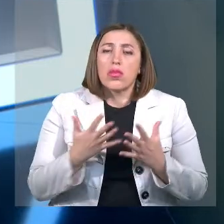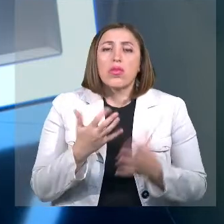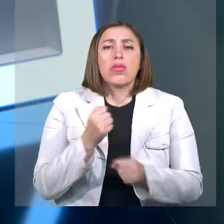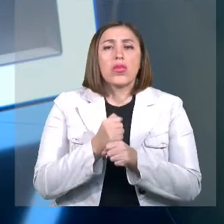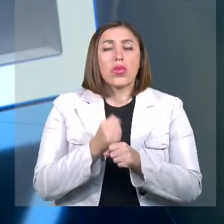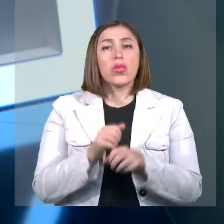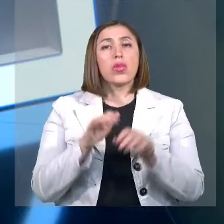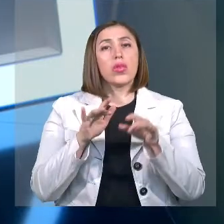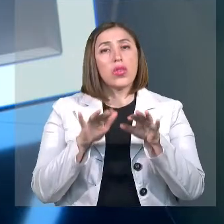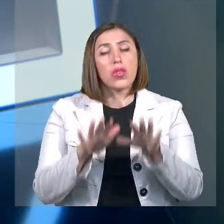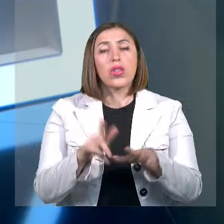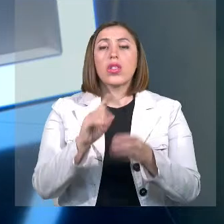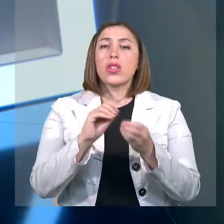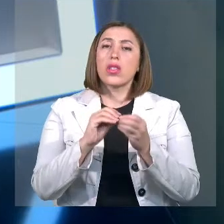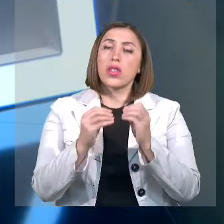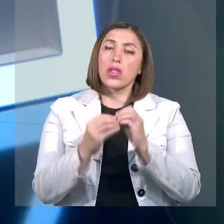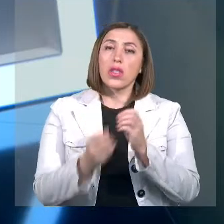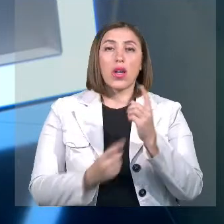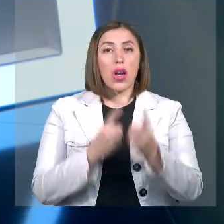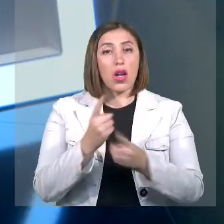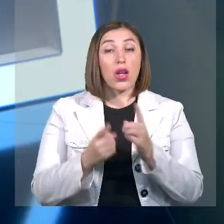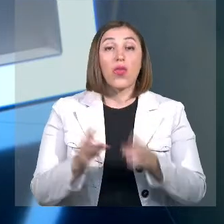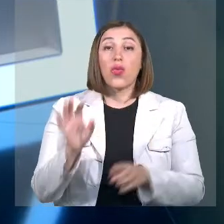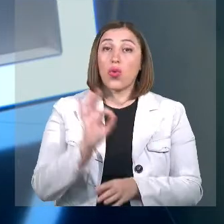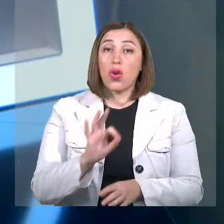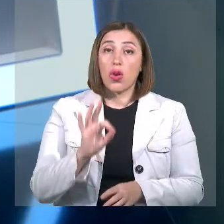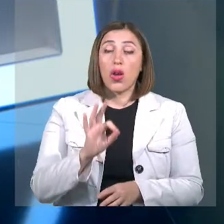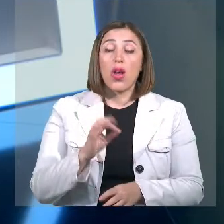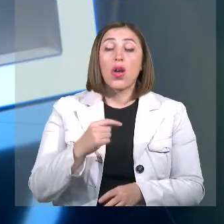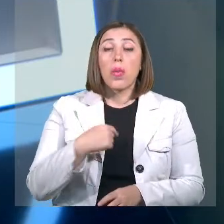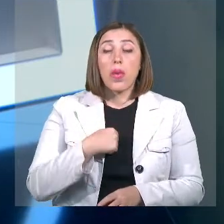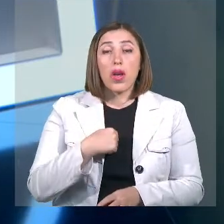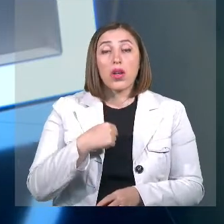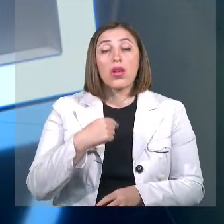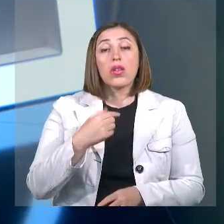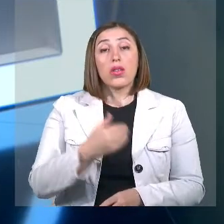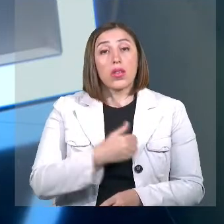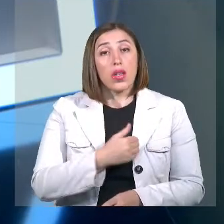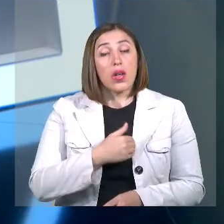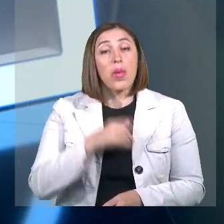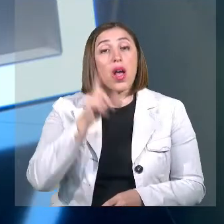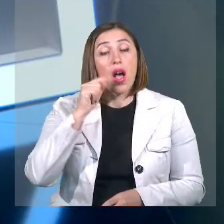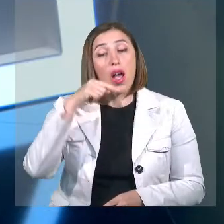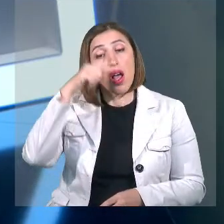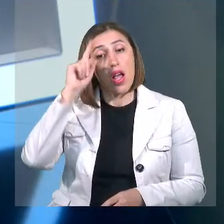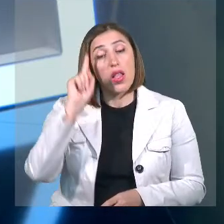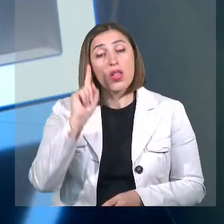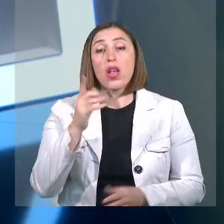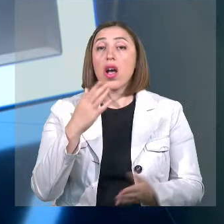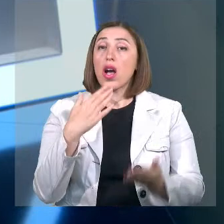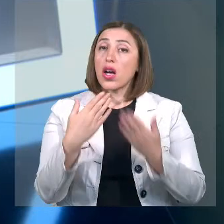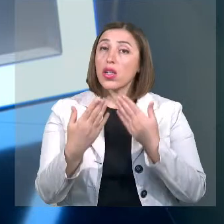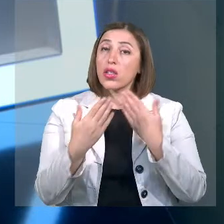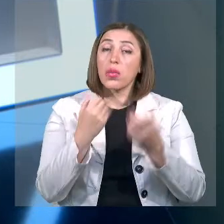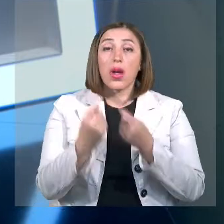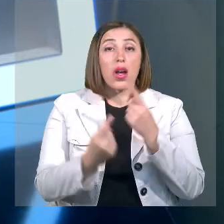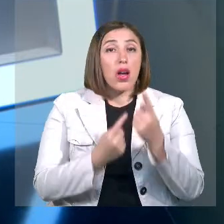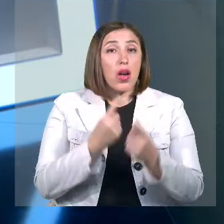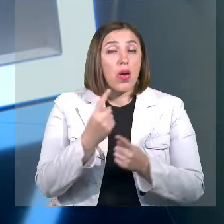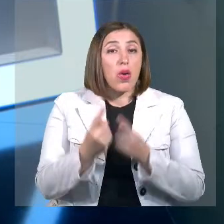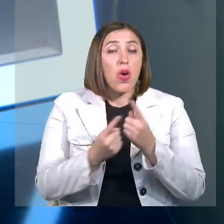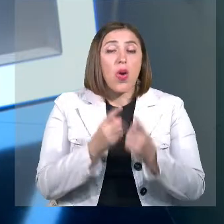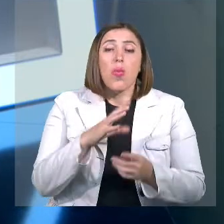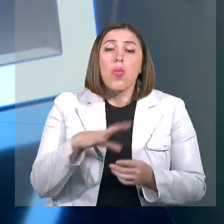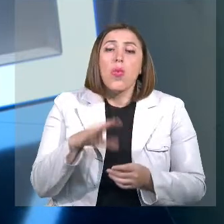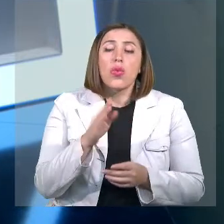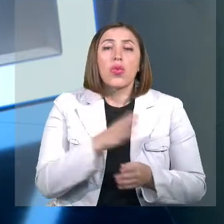գործադրում տեղում իրավիճակը կարգավորելու համար։ Մենք անկկալում ենք հայ-ադրբեջանական հարաբերությունների կարգավորման